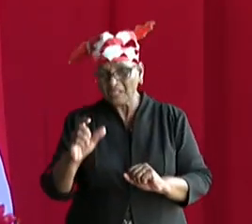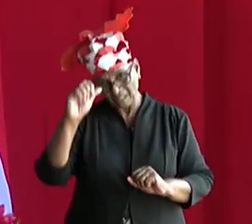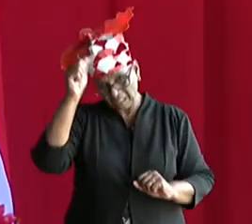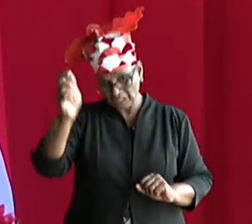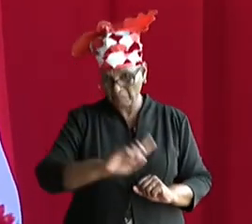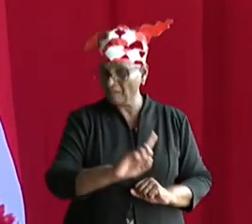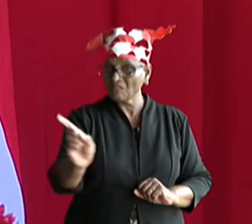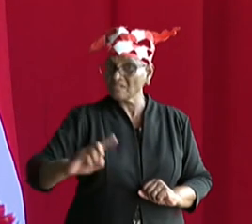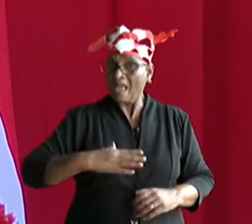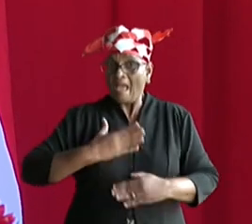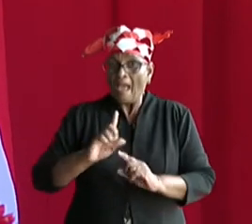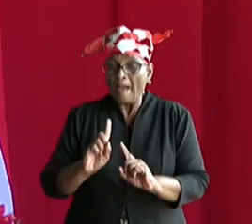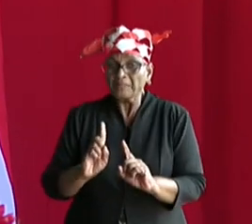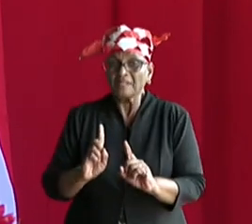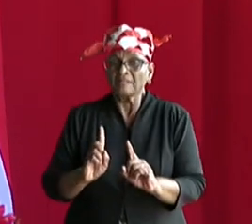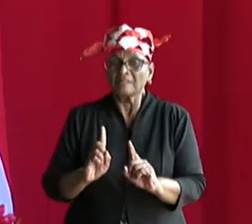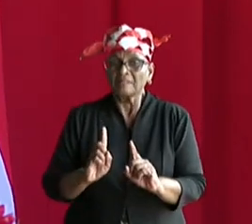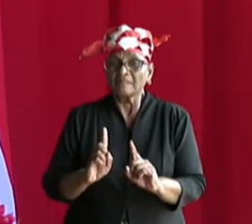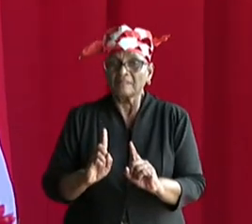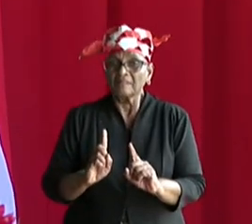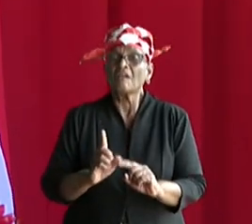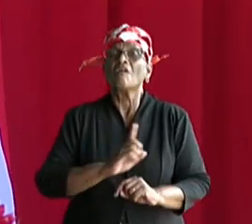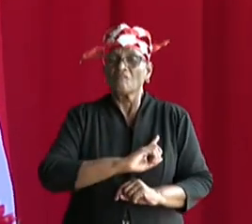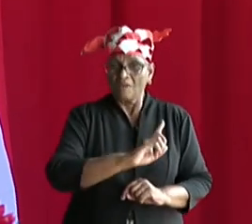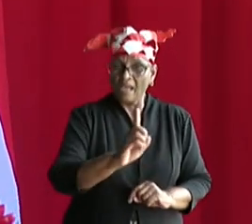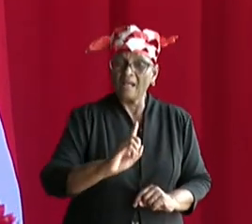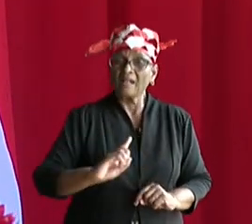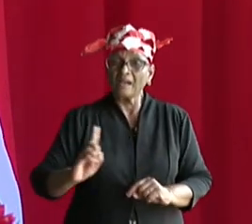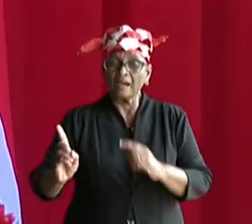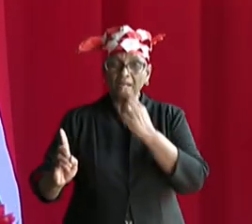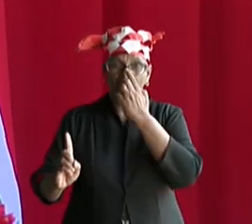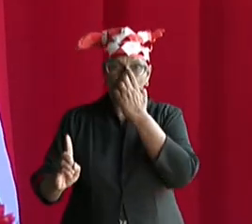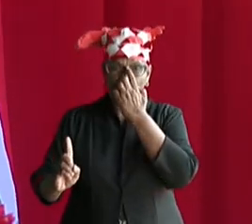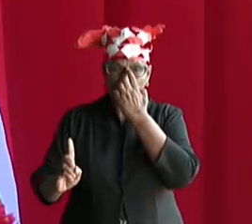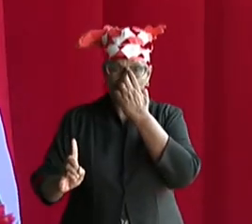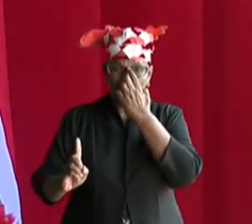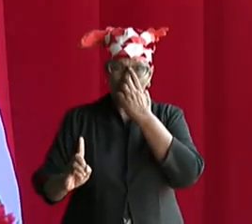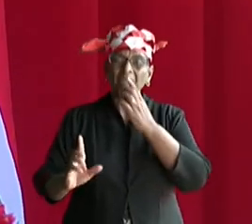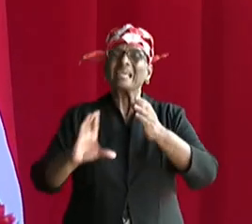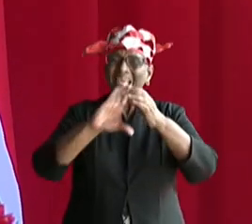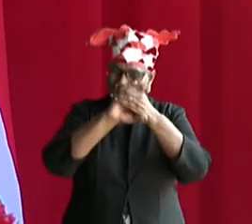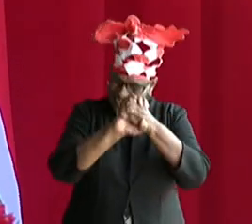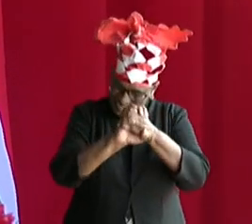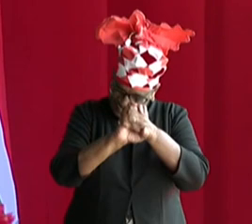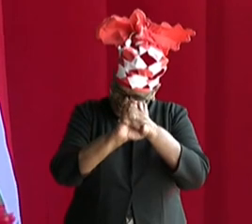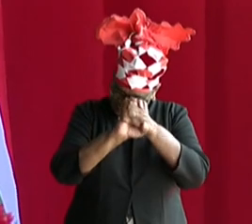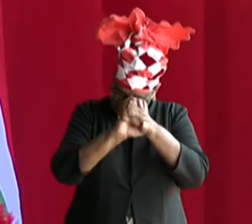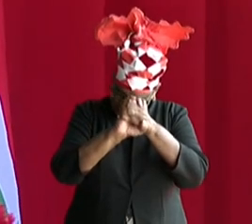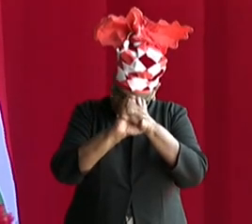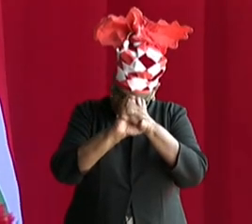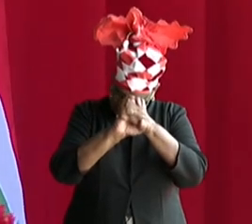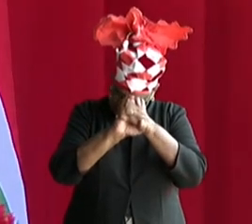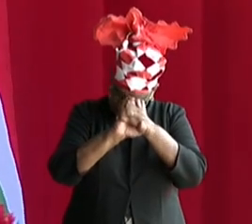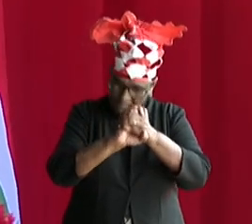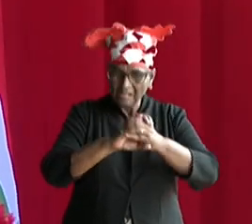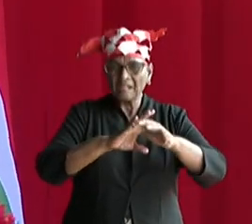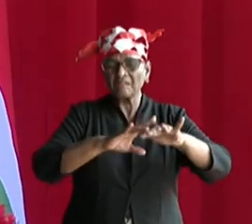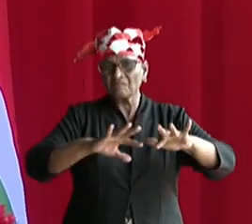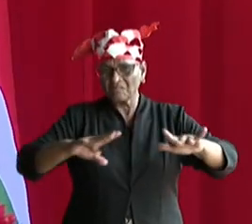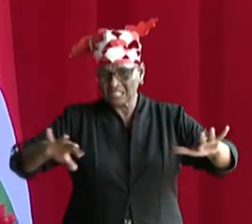onszelf, voor elkaar en voor onze eenheid in